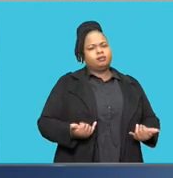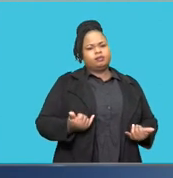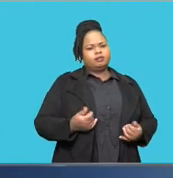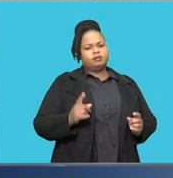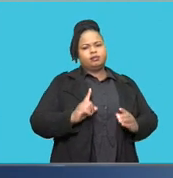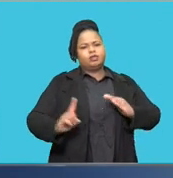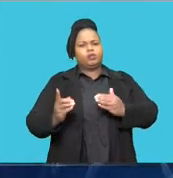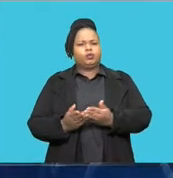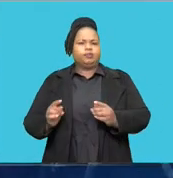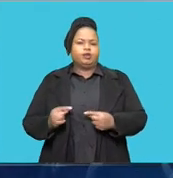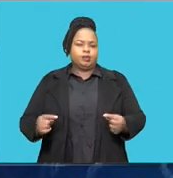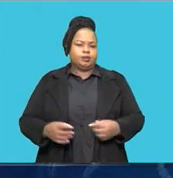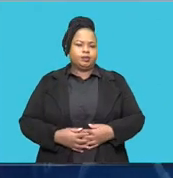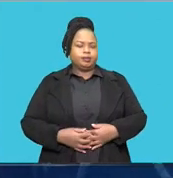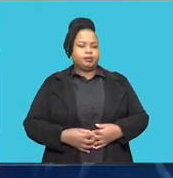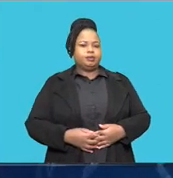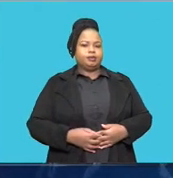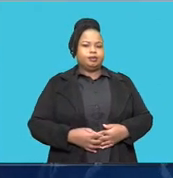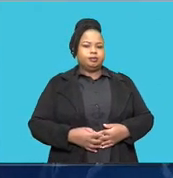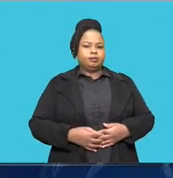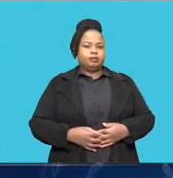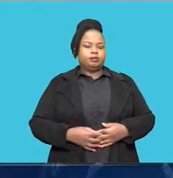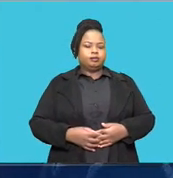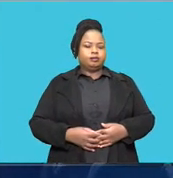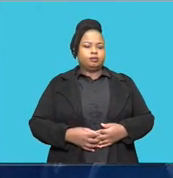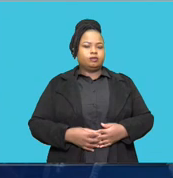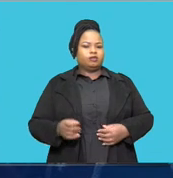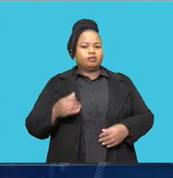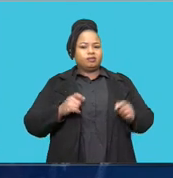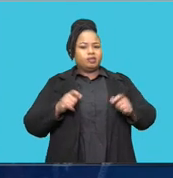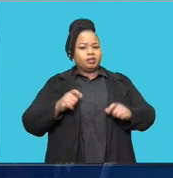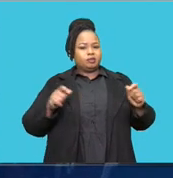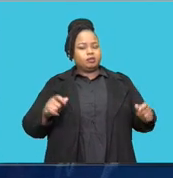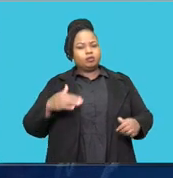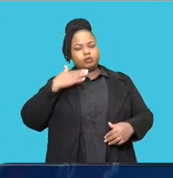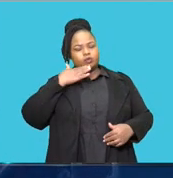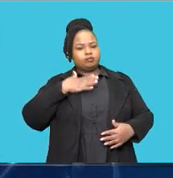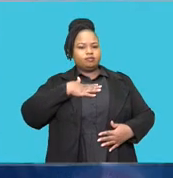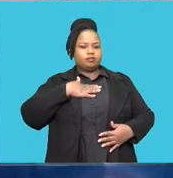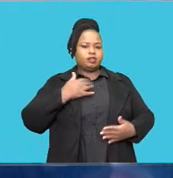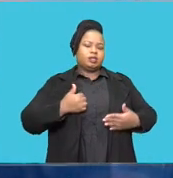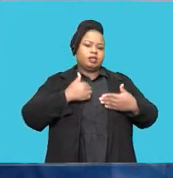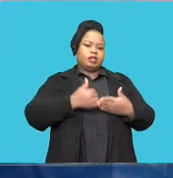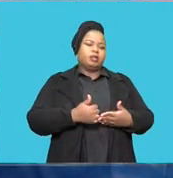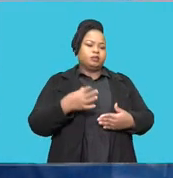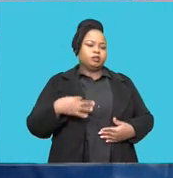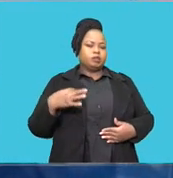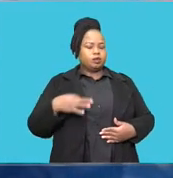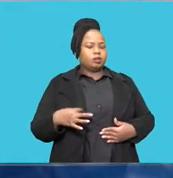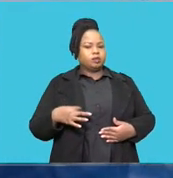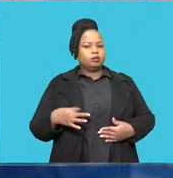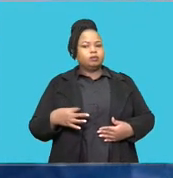nokuya nasesikolweni. Kuwo wonke amasamariya alungileyo angathi asikwe imfesane